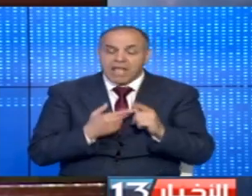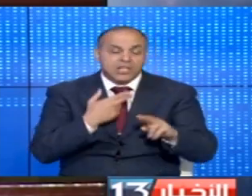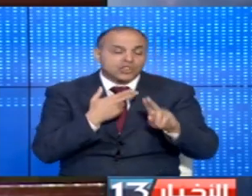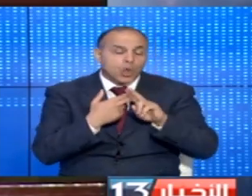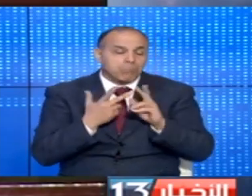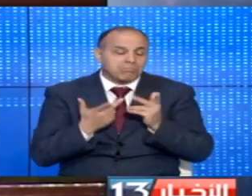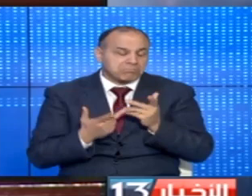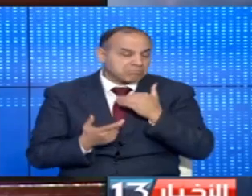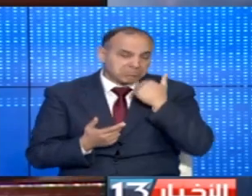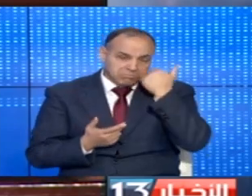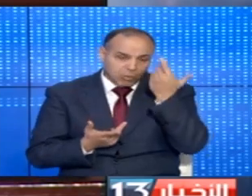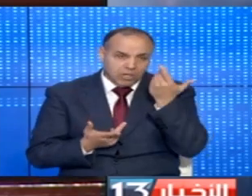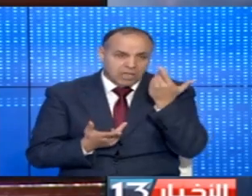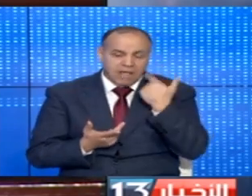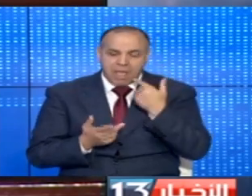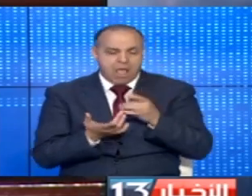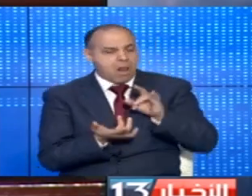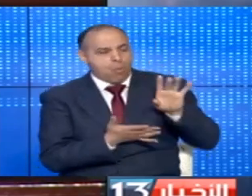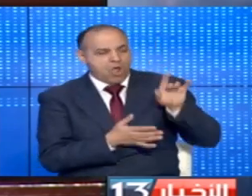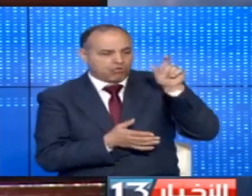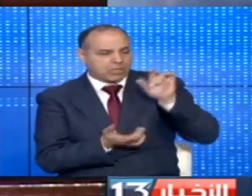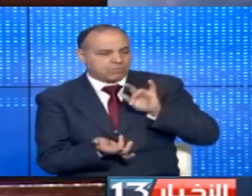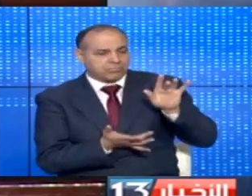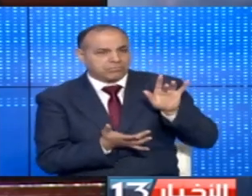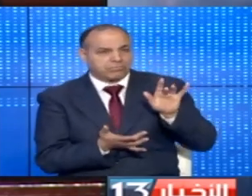هذا من ناحيه